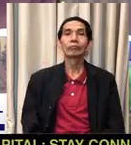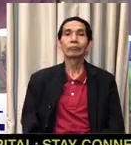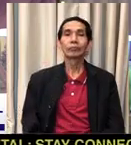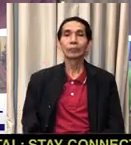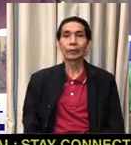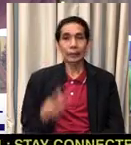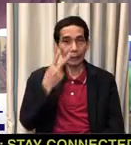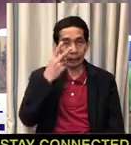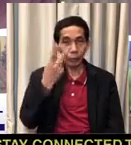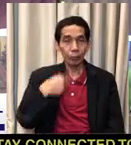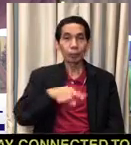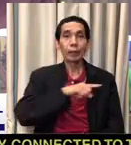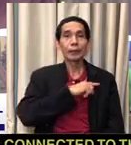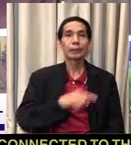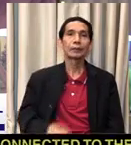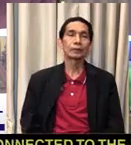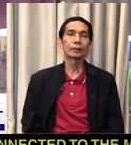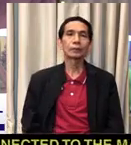Tingnan ninyo kami,